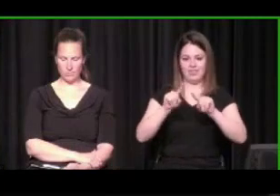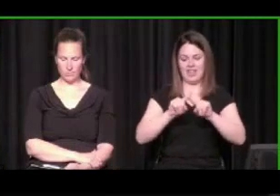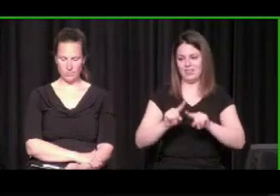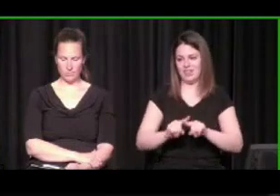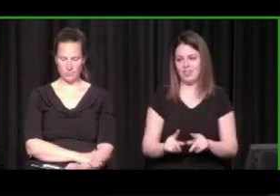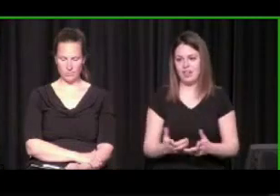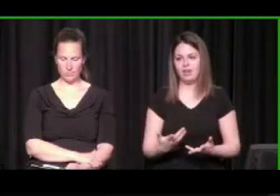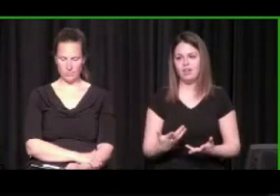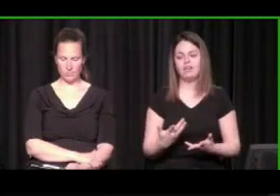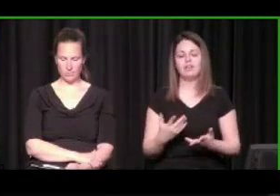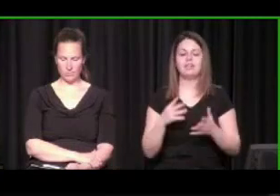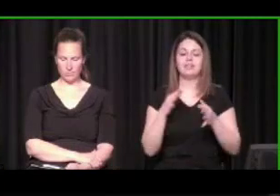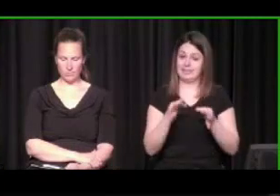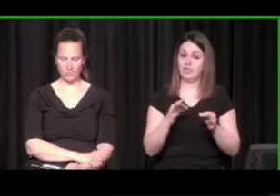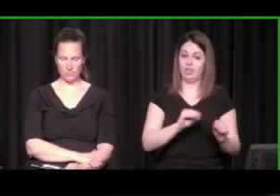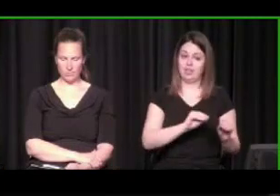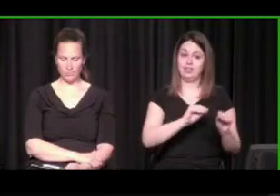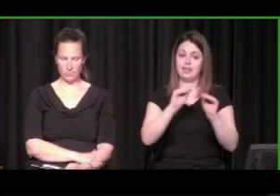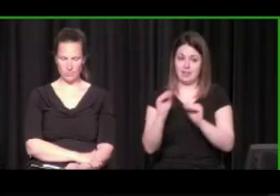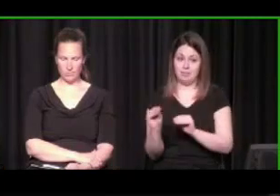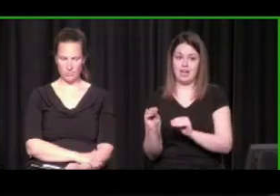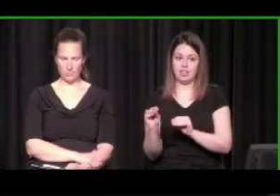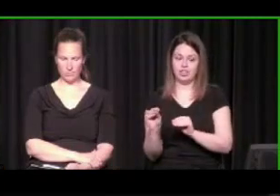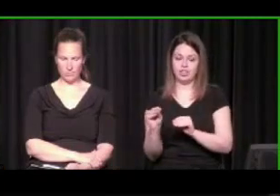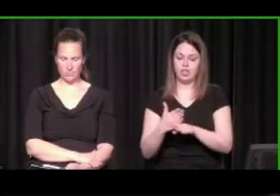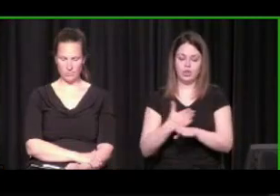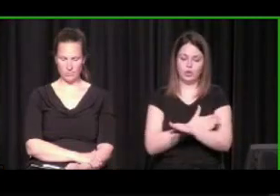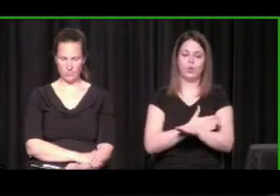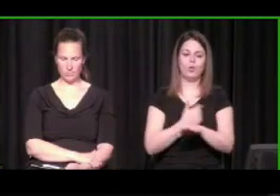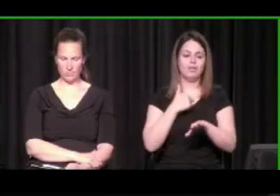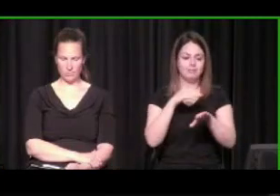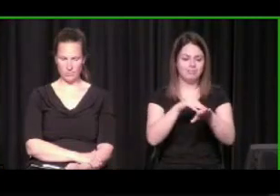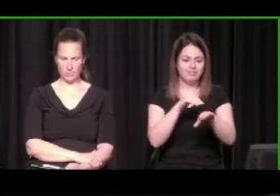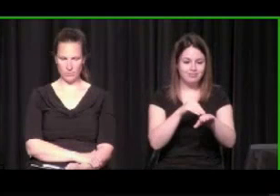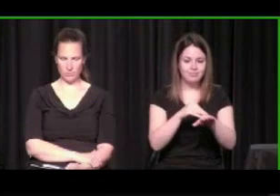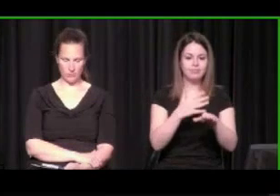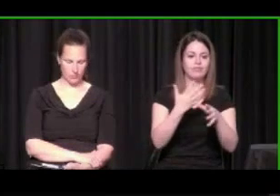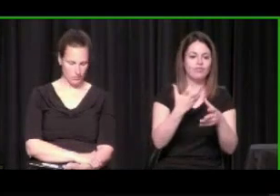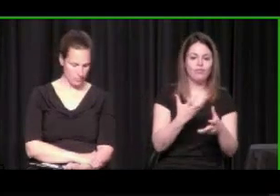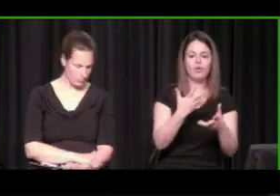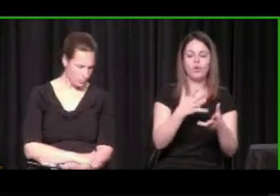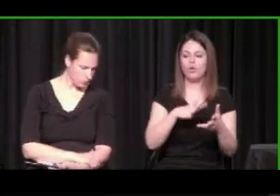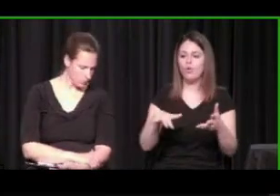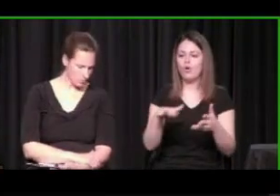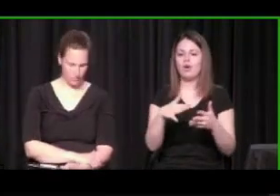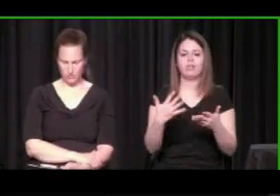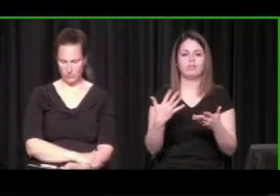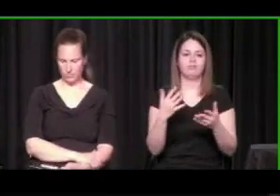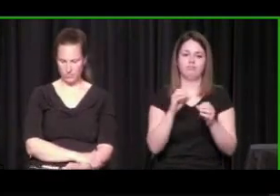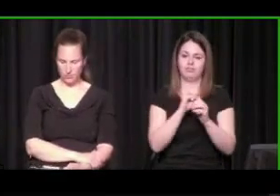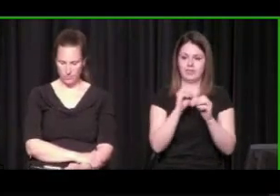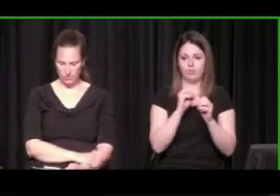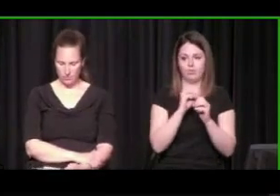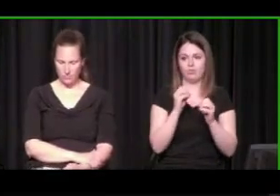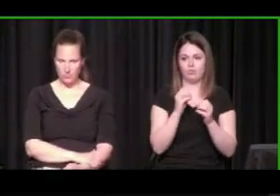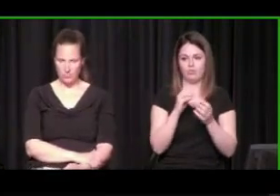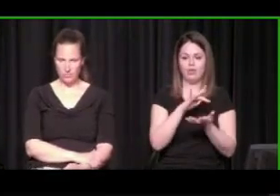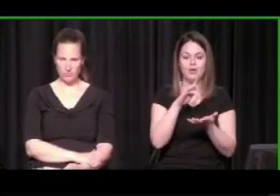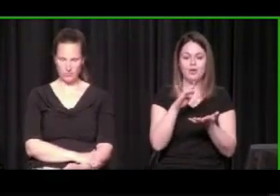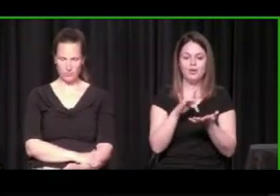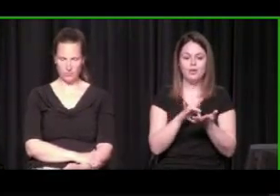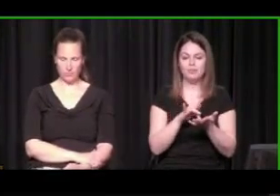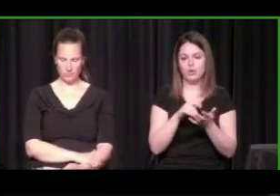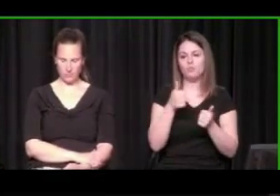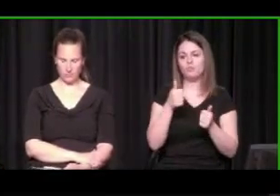vie. Décision de déménager souvent prise dans la hâte et sans consultation nécessairement des proches, notamment pour les milieux qui sont un peu